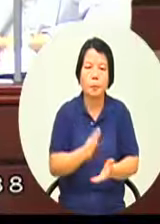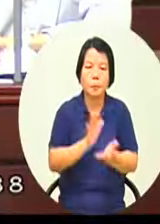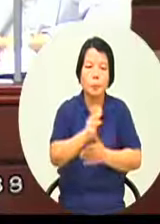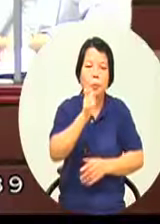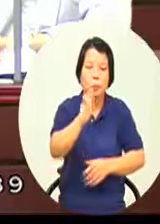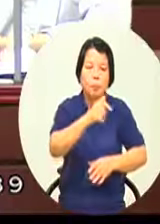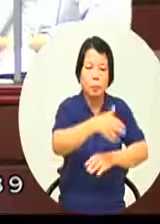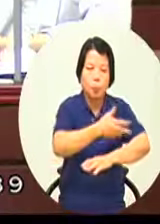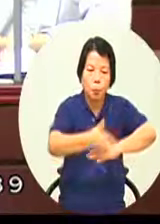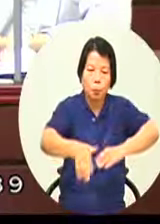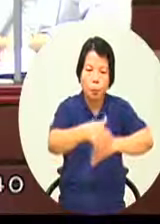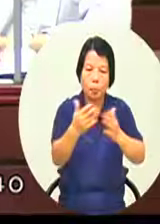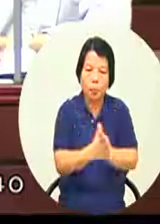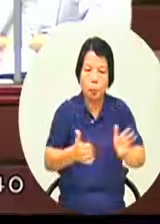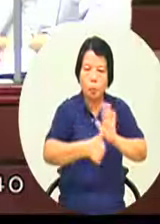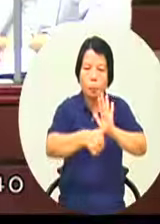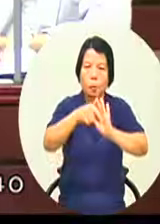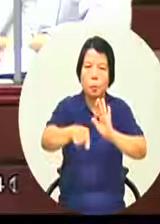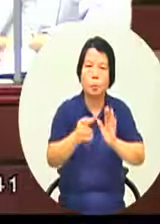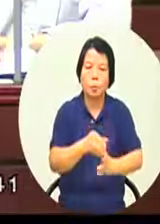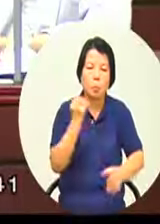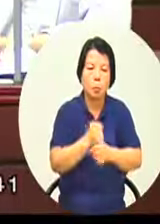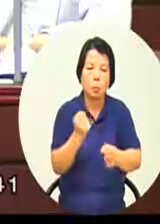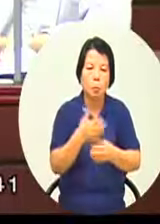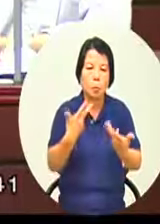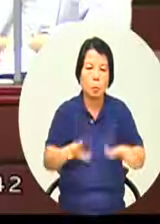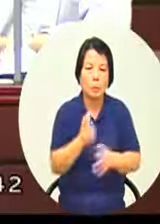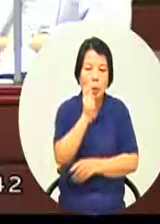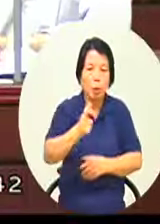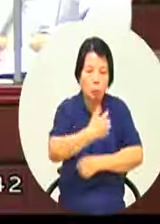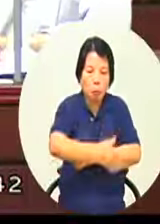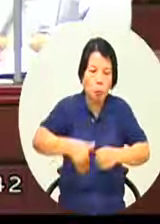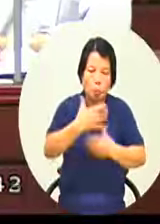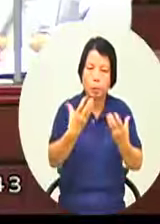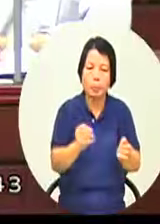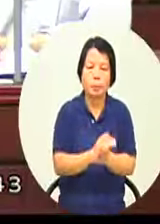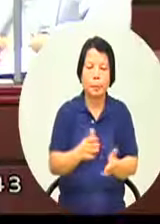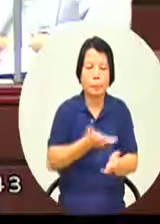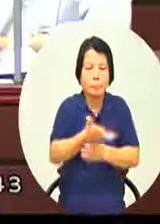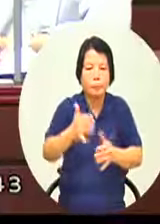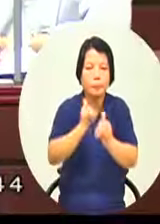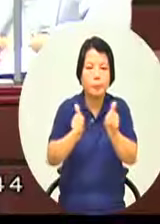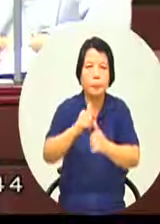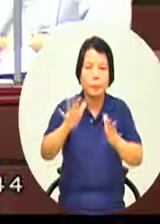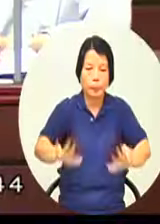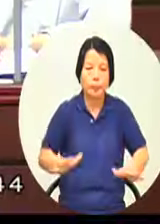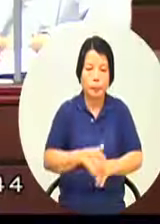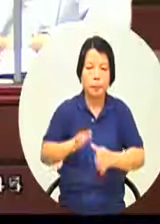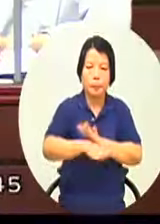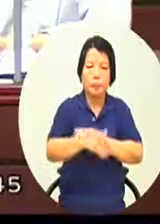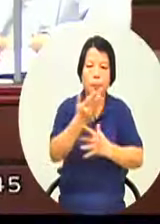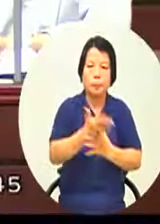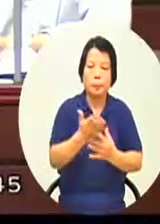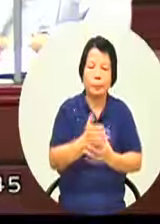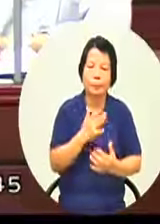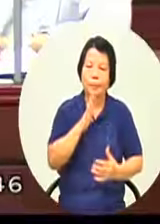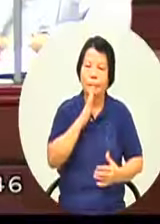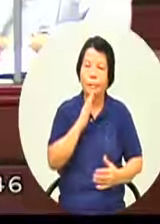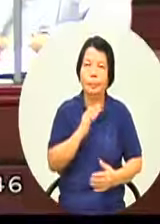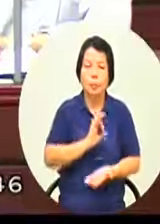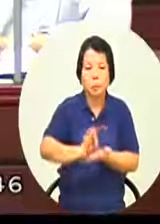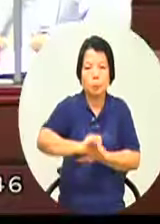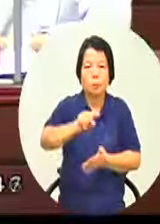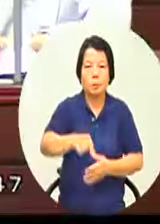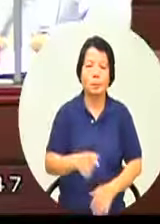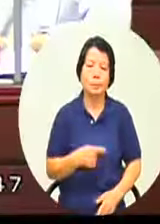划，那这个亮点并不是在上面做很多硬式的结构，尽量让民众能够利用现有的空间很